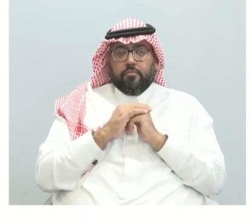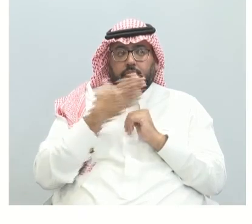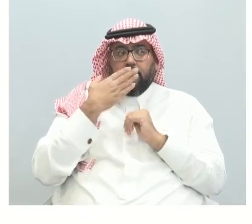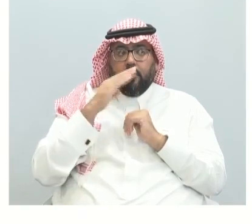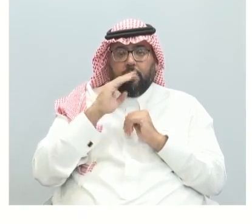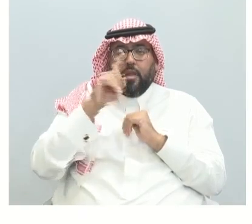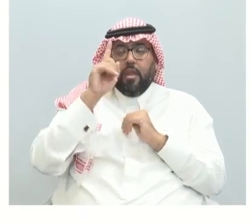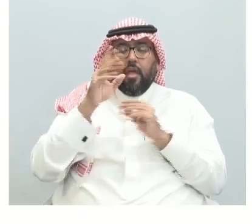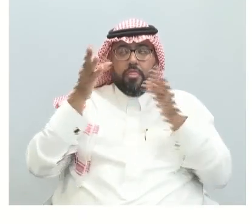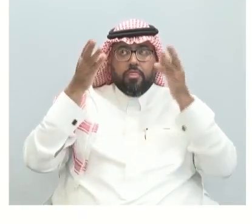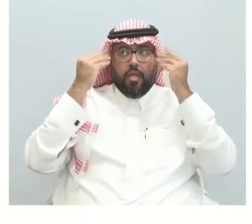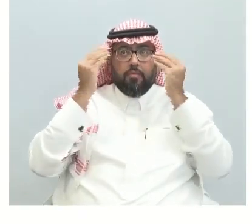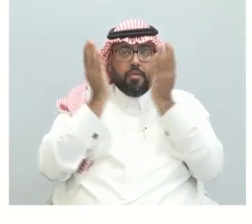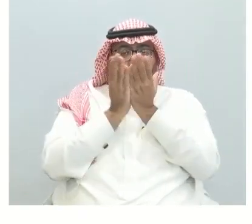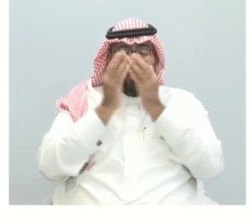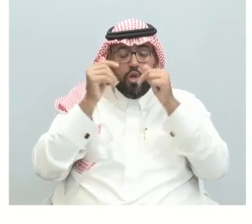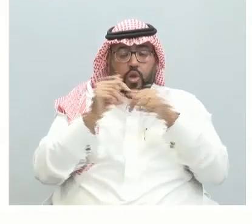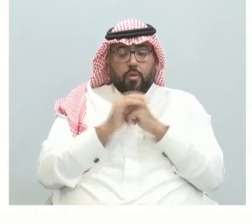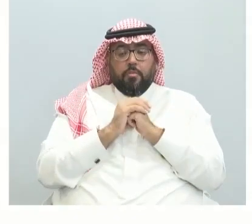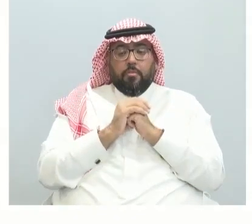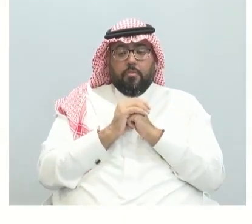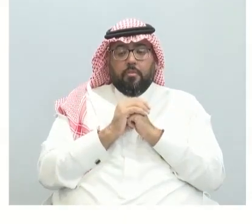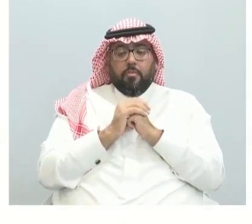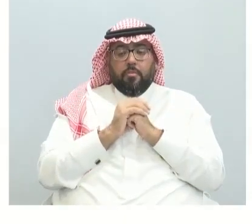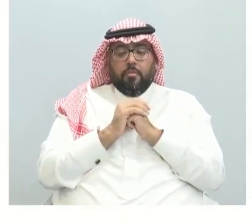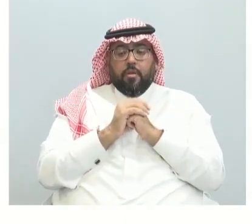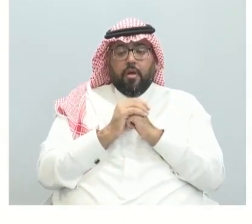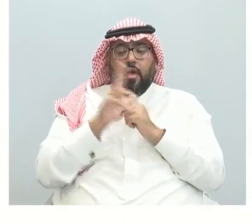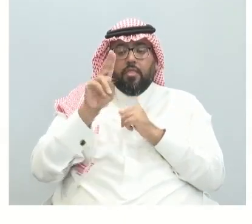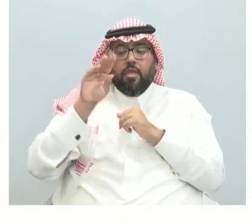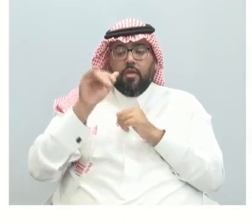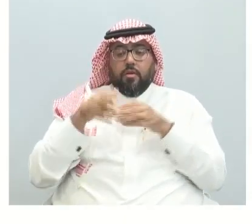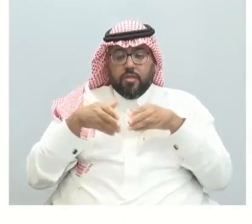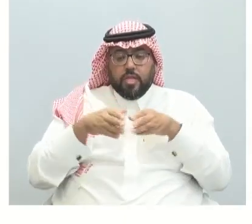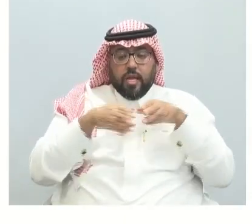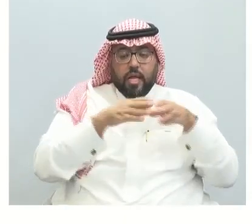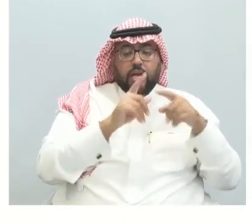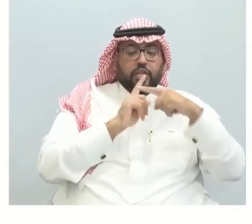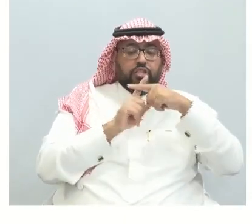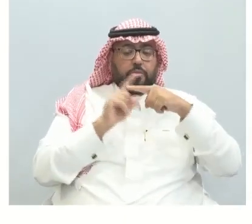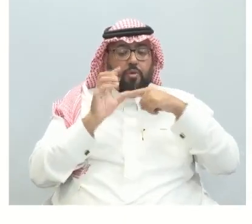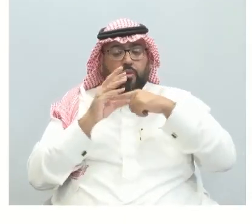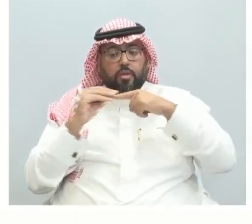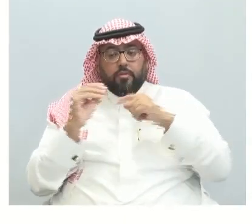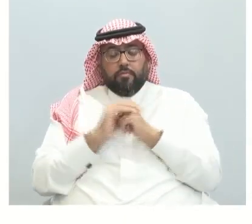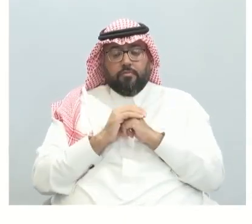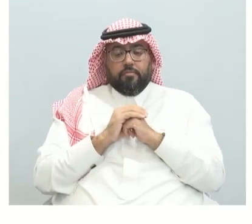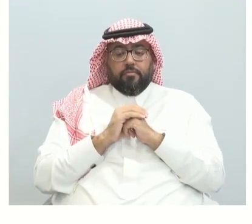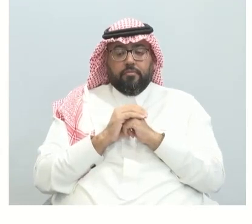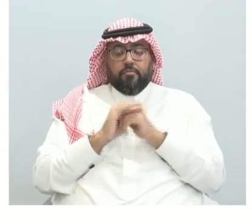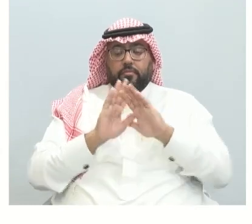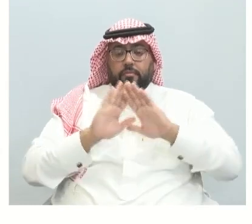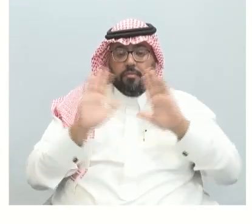بحمد الله تعلمنا في درسنا لهذا اليوم التهيئه طرائق الجمع والطرح كده